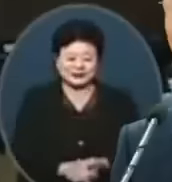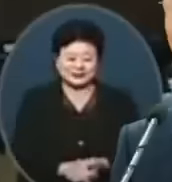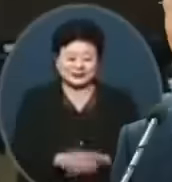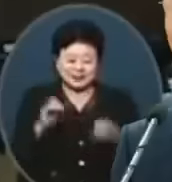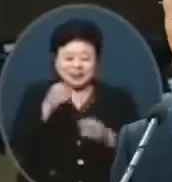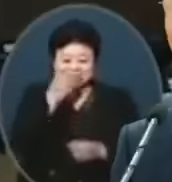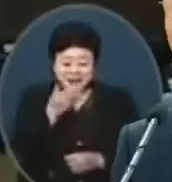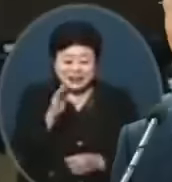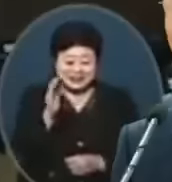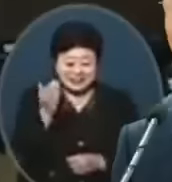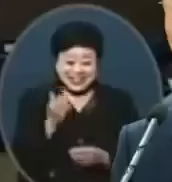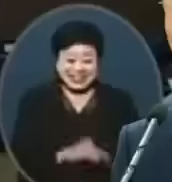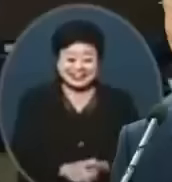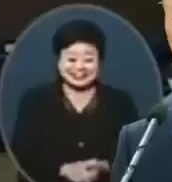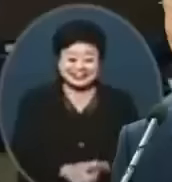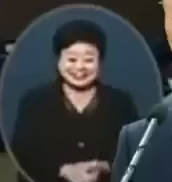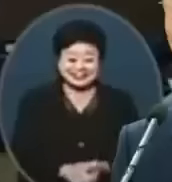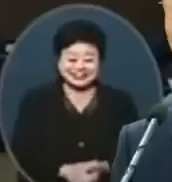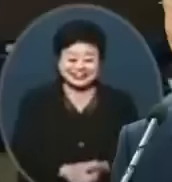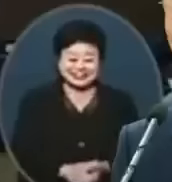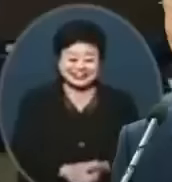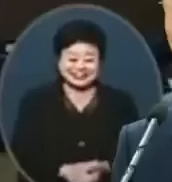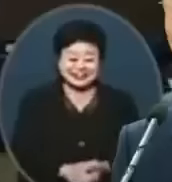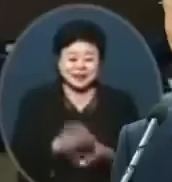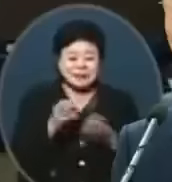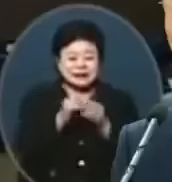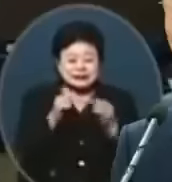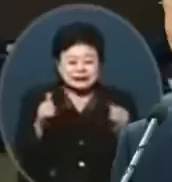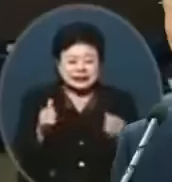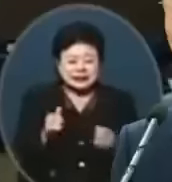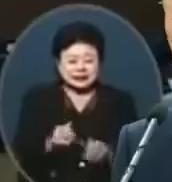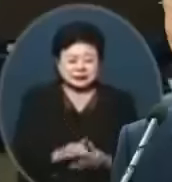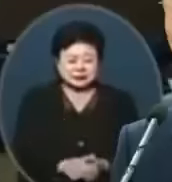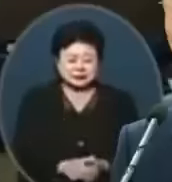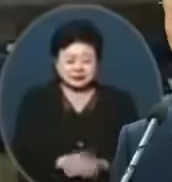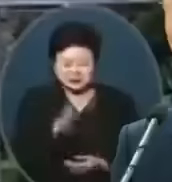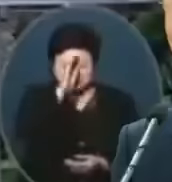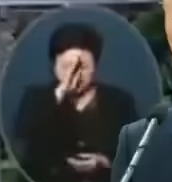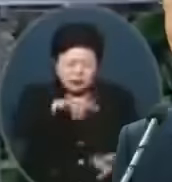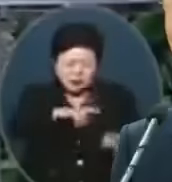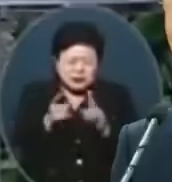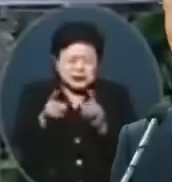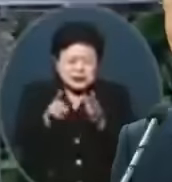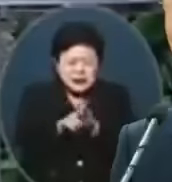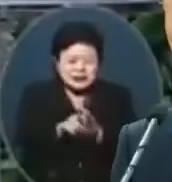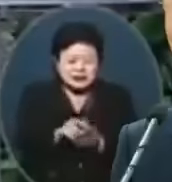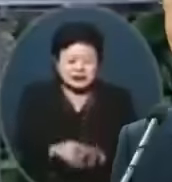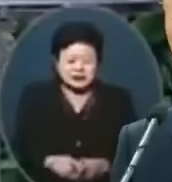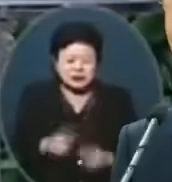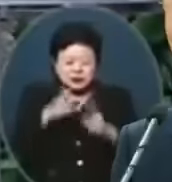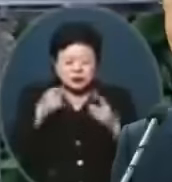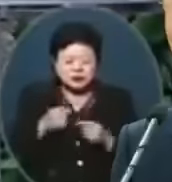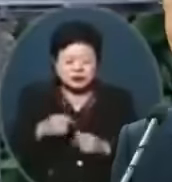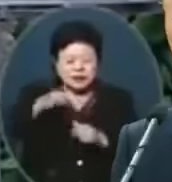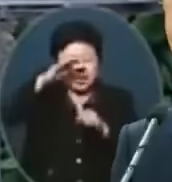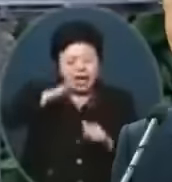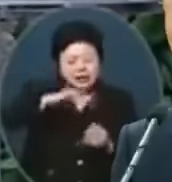응답을 받을 수가 있는 것입니다. 많은 사람들이 병에서 낫기 위하여 제게 안수